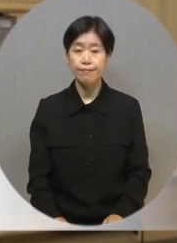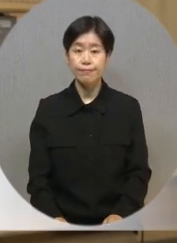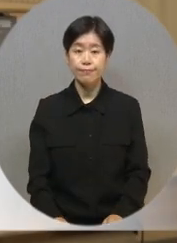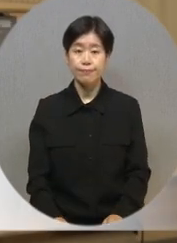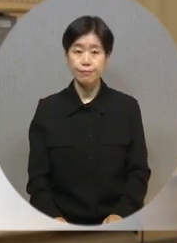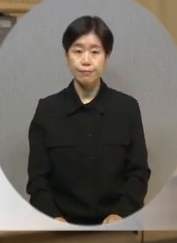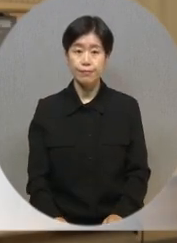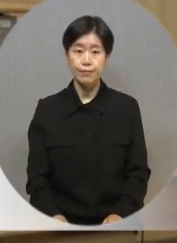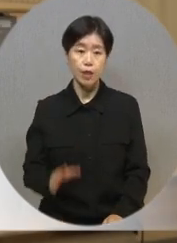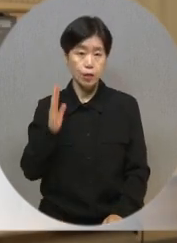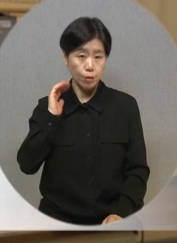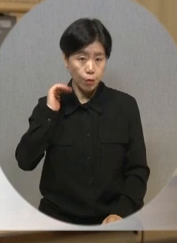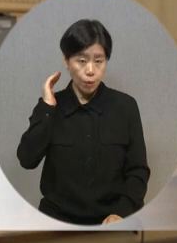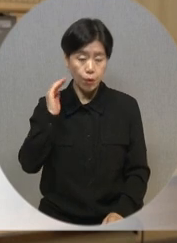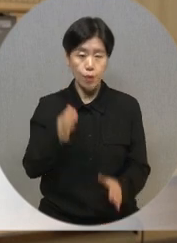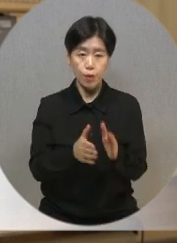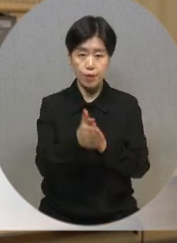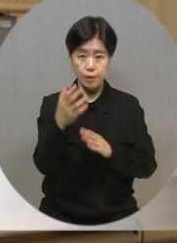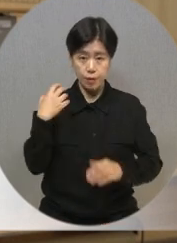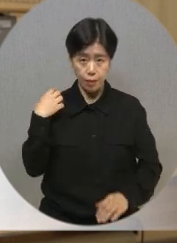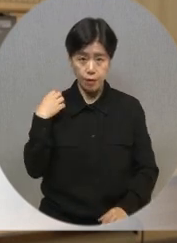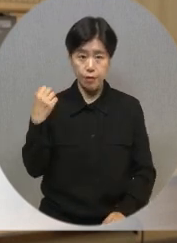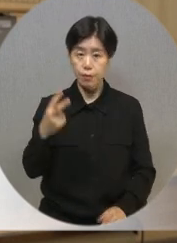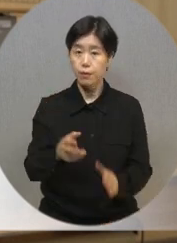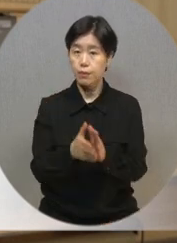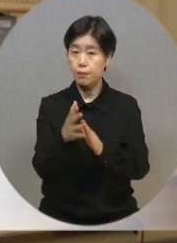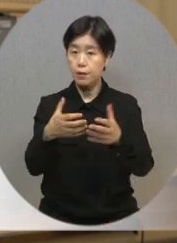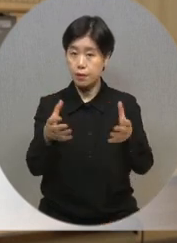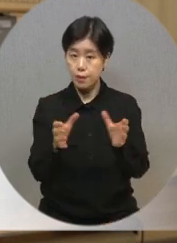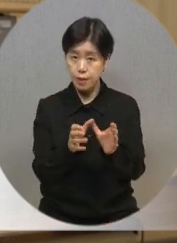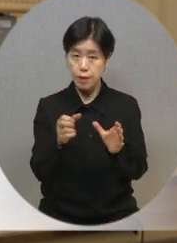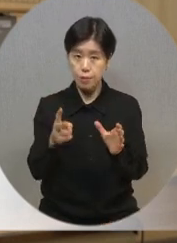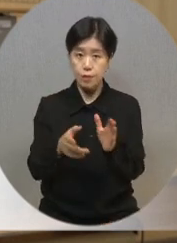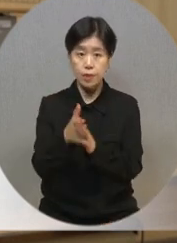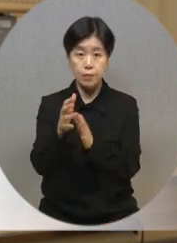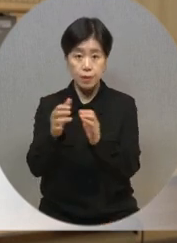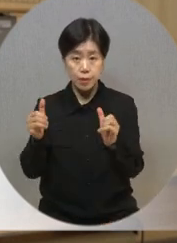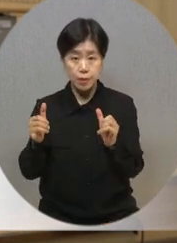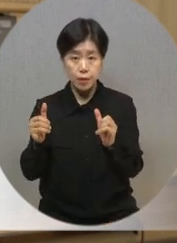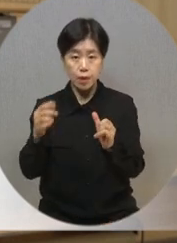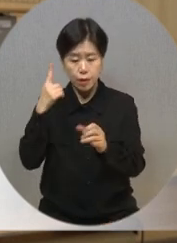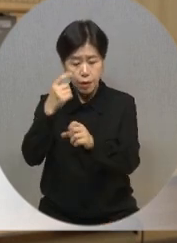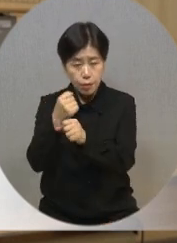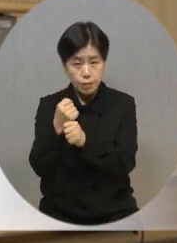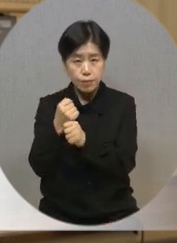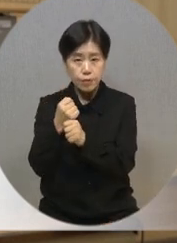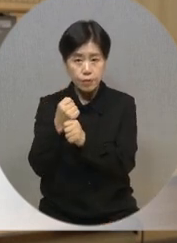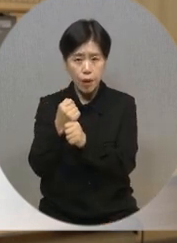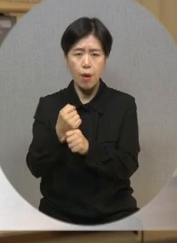의정부 시청을 비롯해서 시민단체, 시민, 그리고